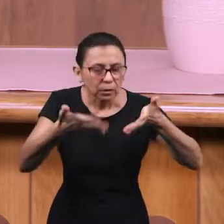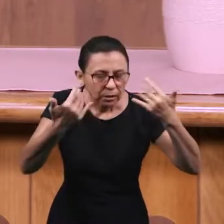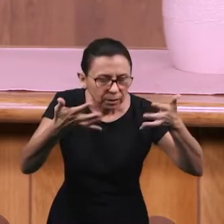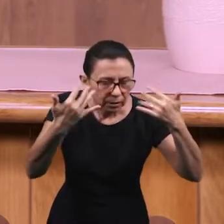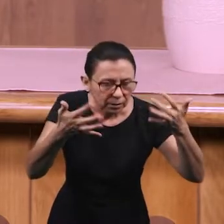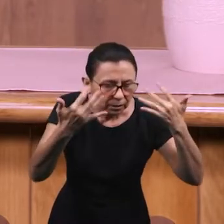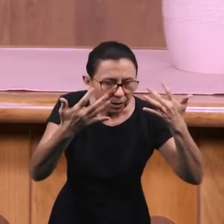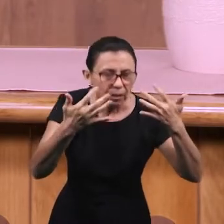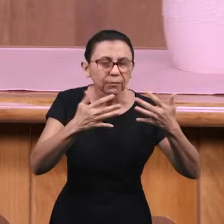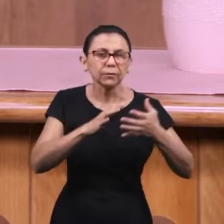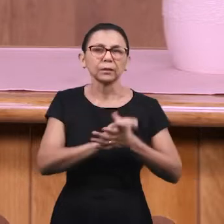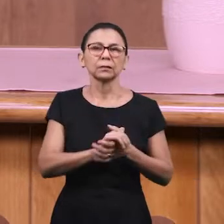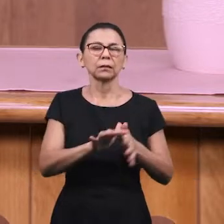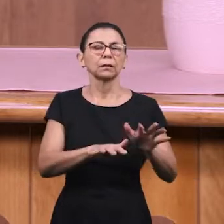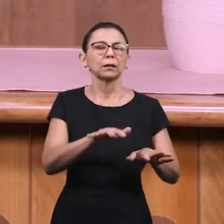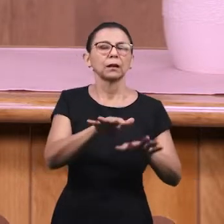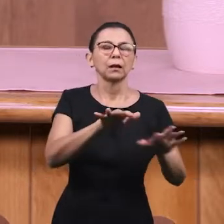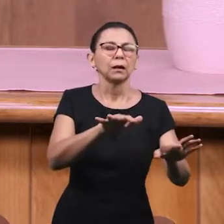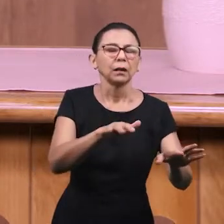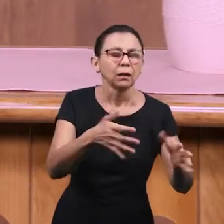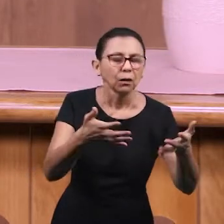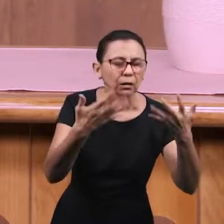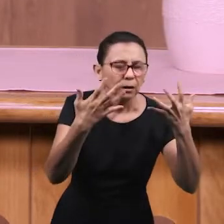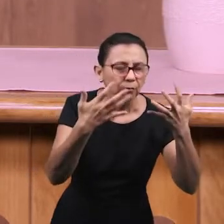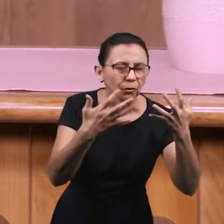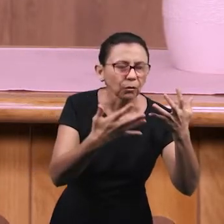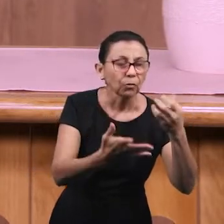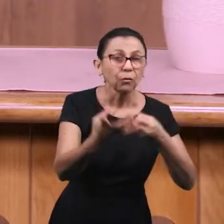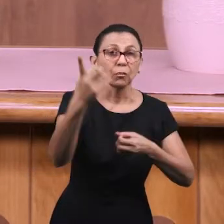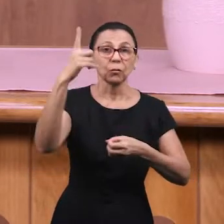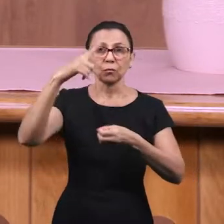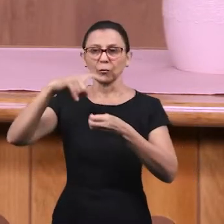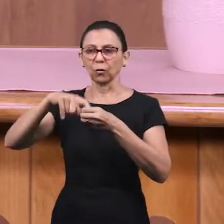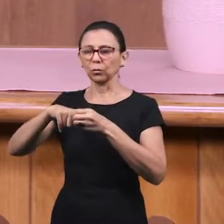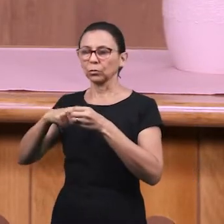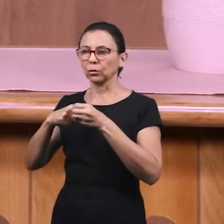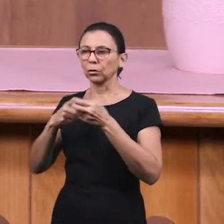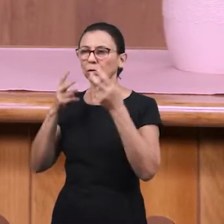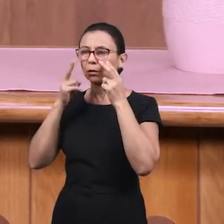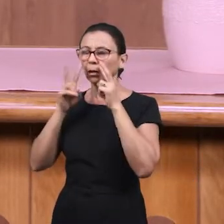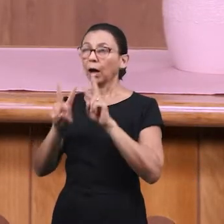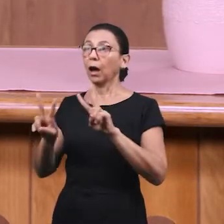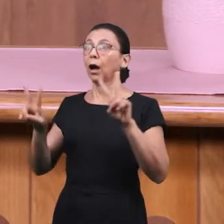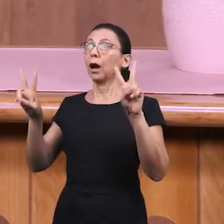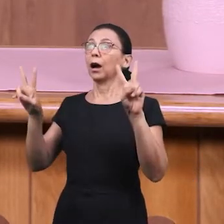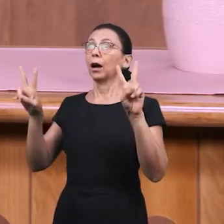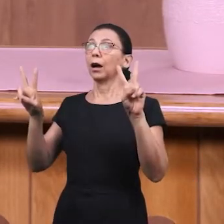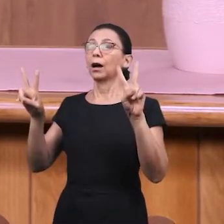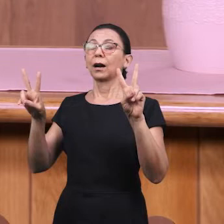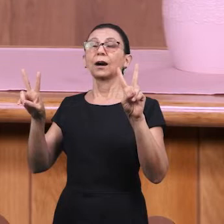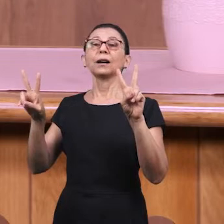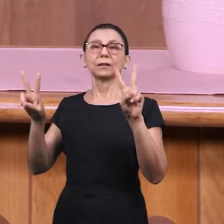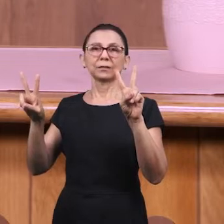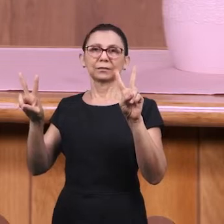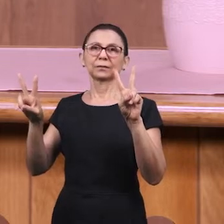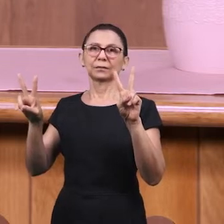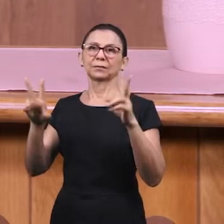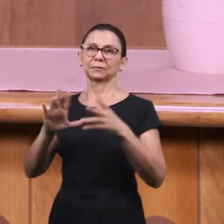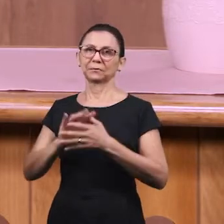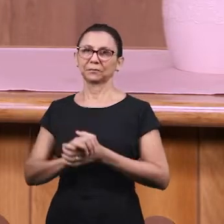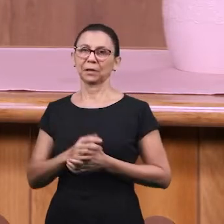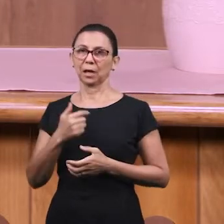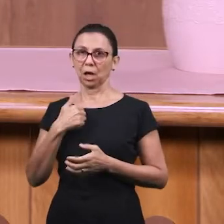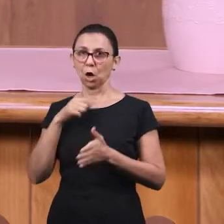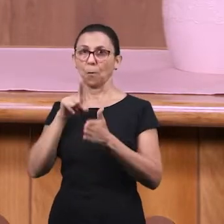Силуам, умойся. Он пошел и пришел зрячим. Он пошел умыться и пришел зрячим. И я спросил